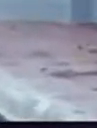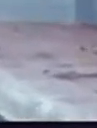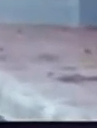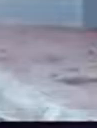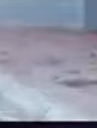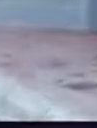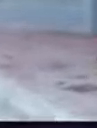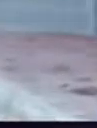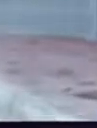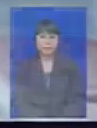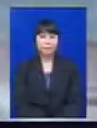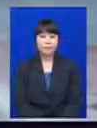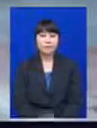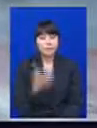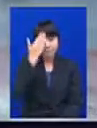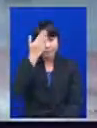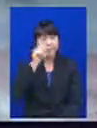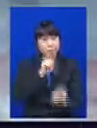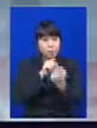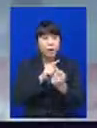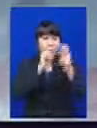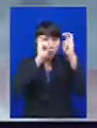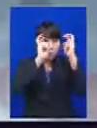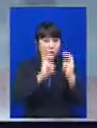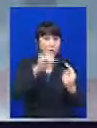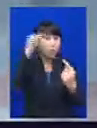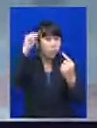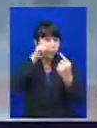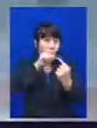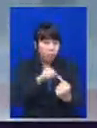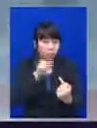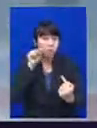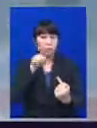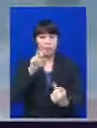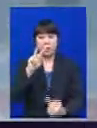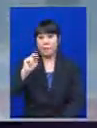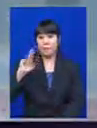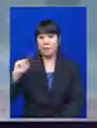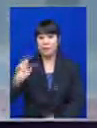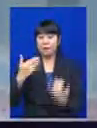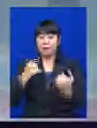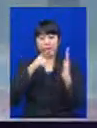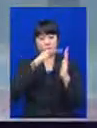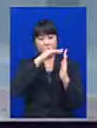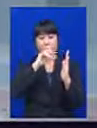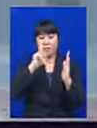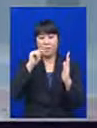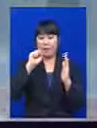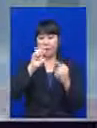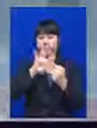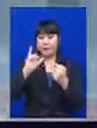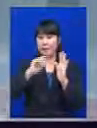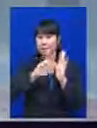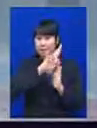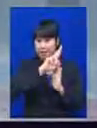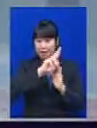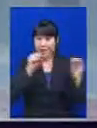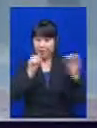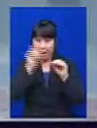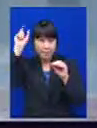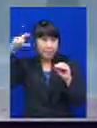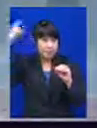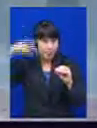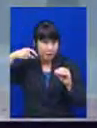วัสดีครับกลับมาพบกับทุกประเด็นกับ NBT นะครับชายแดนแม่สายอำเภอเชียงรายซึ่งมีพื้นที่ติดกับเมียนมาที่นี่นอกจากจะ